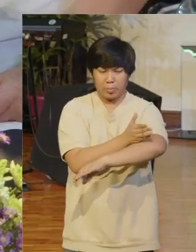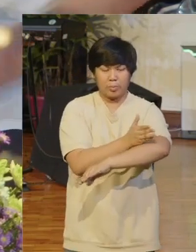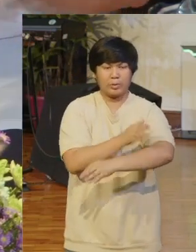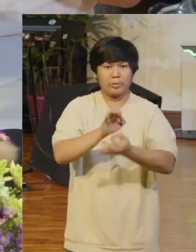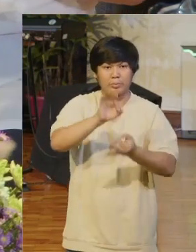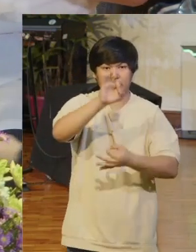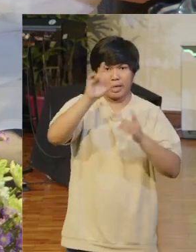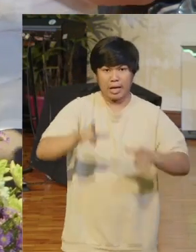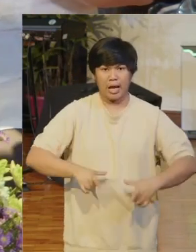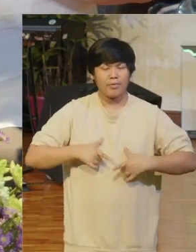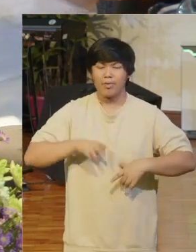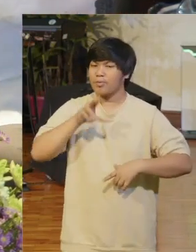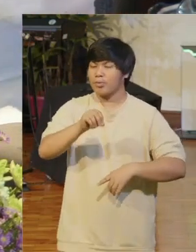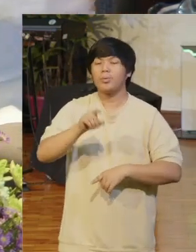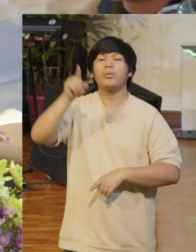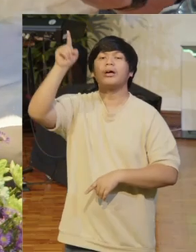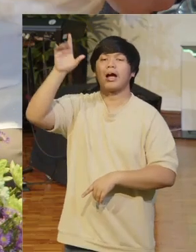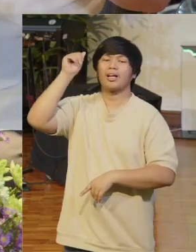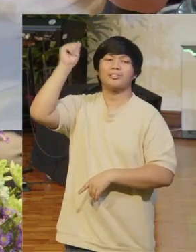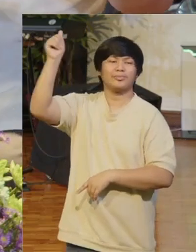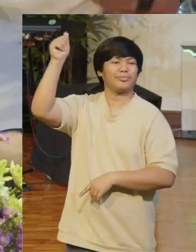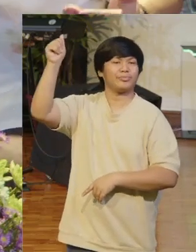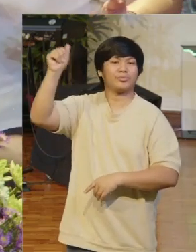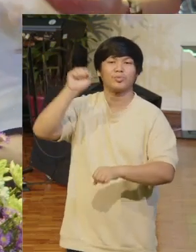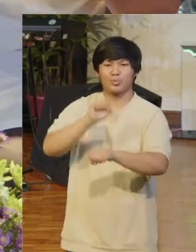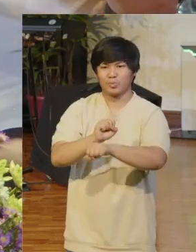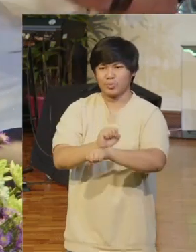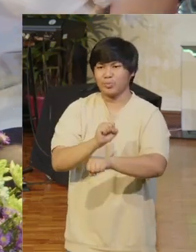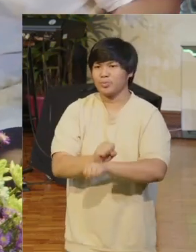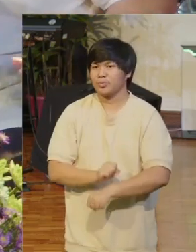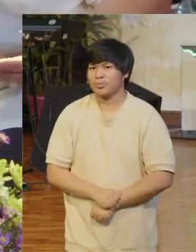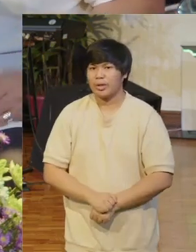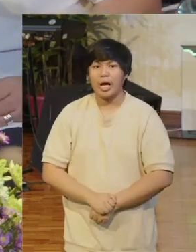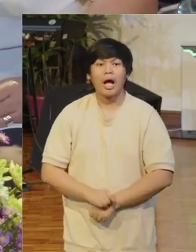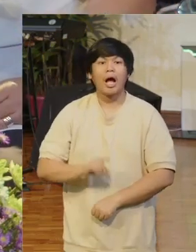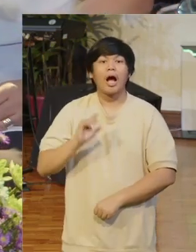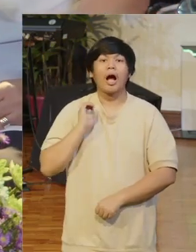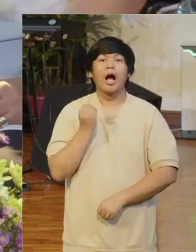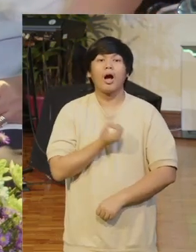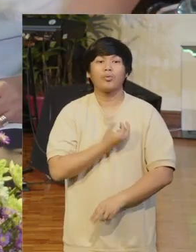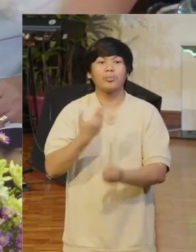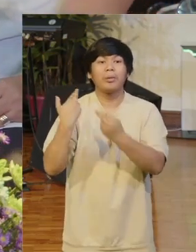nagpapalago. Ang role lang natin ay ibahagi ng tapat ang kanyang salita.